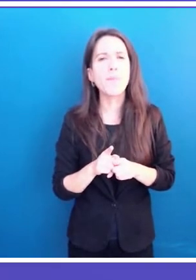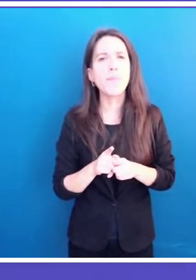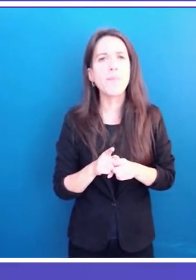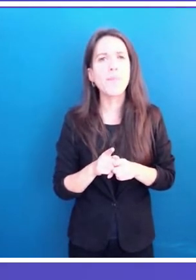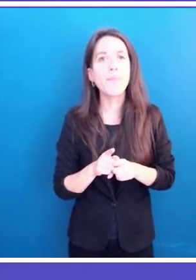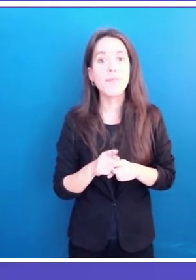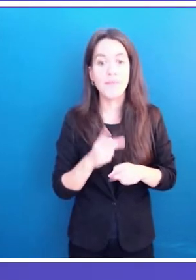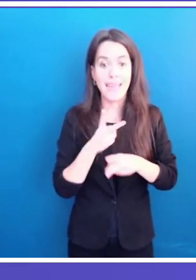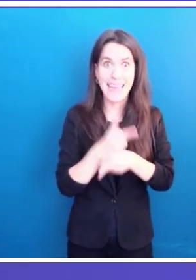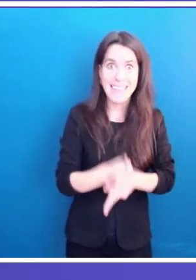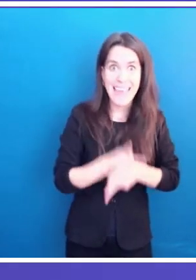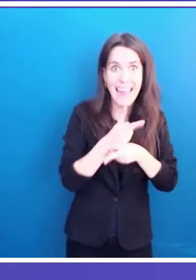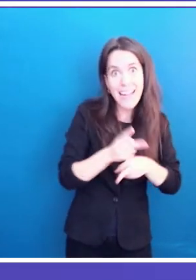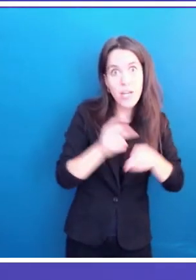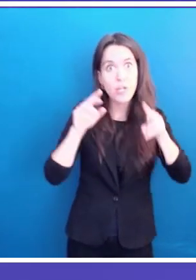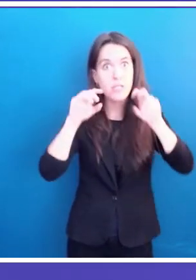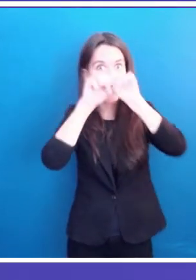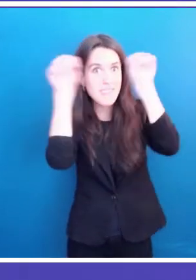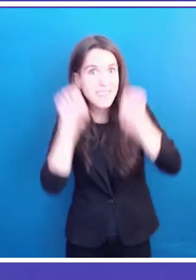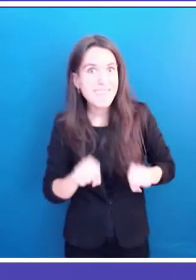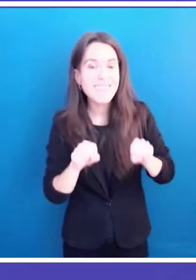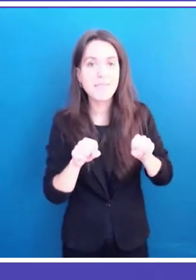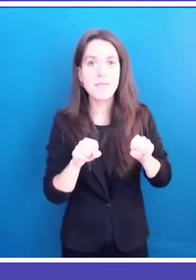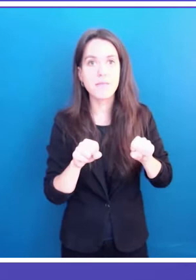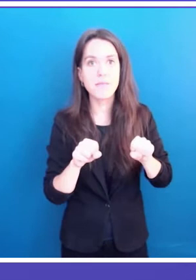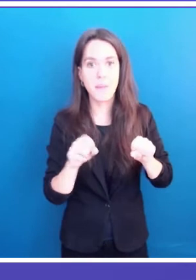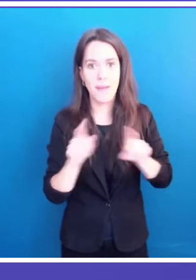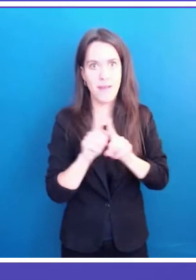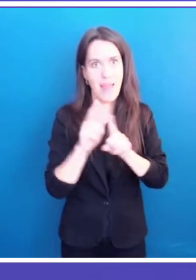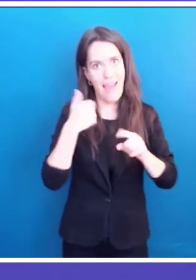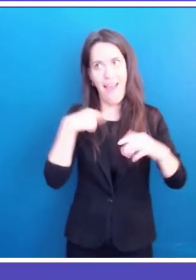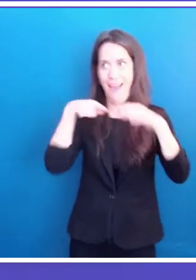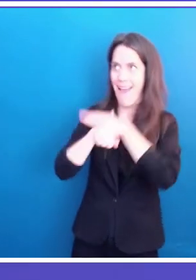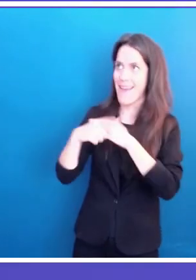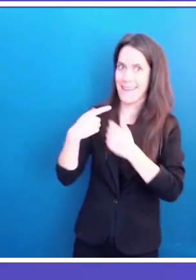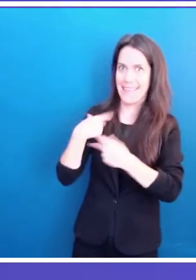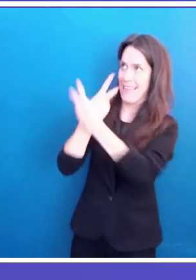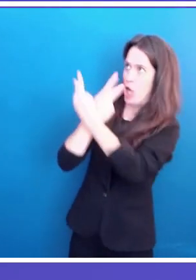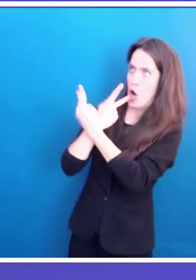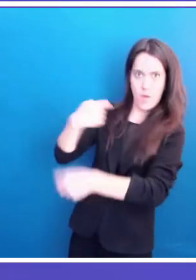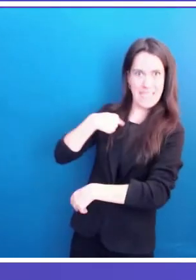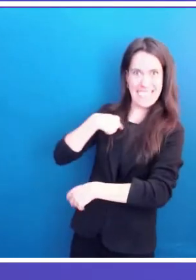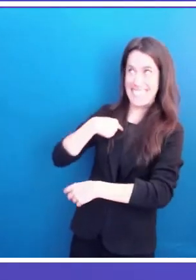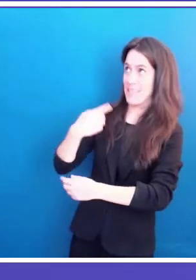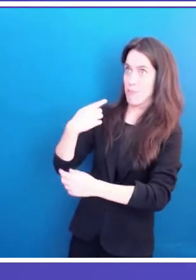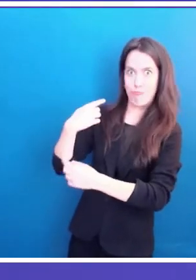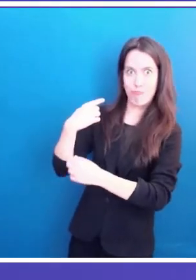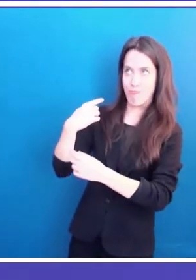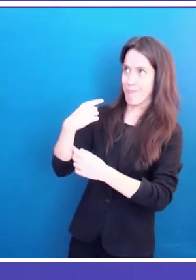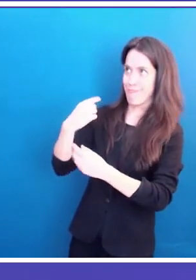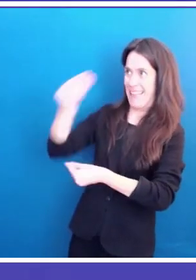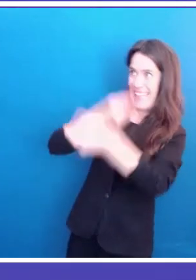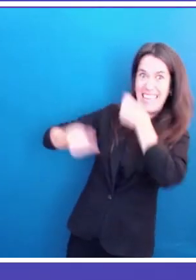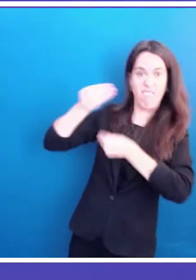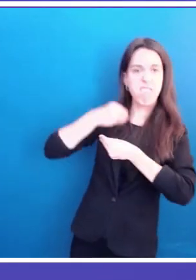الصحي، تعرضت النساء أكثر لخطر الفيروس، وذلك أدى إلى ازدياد خطر